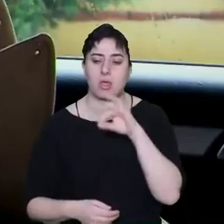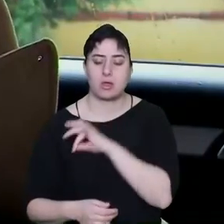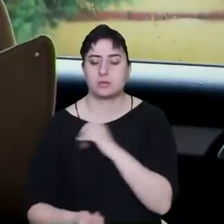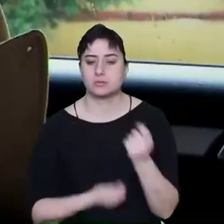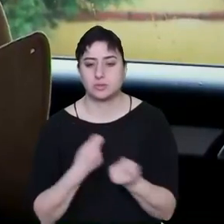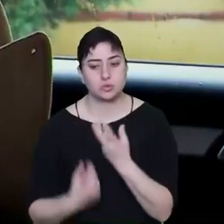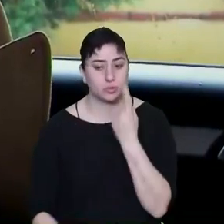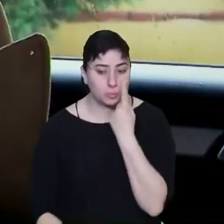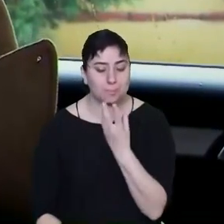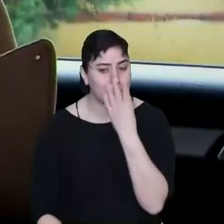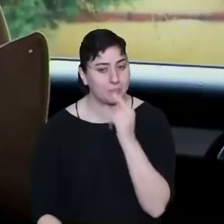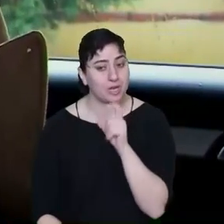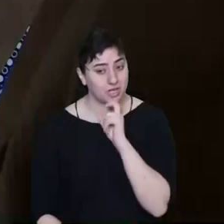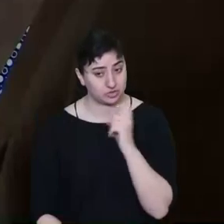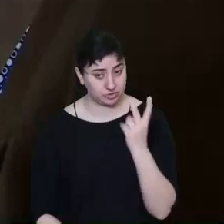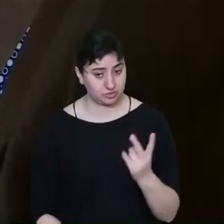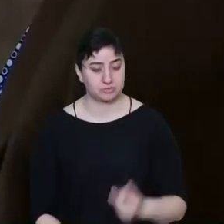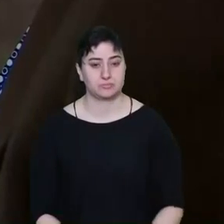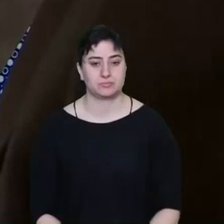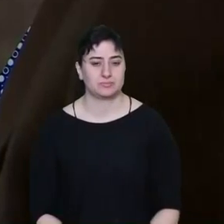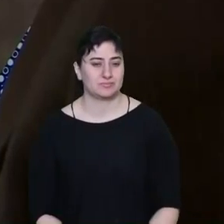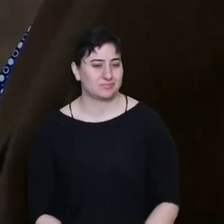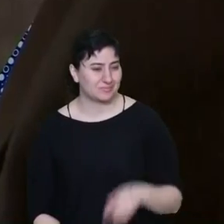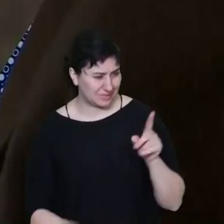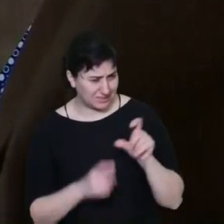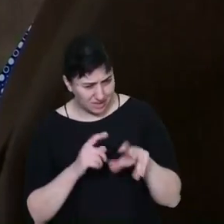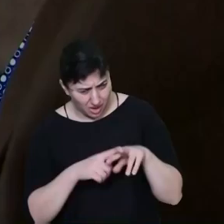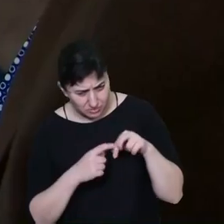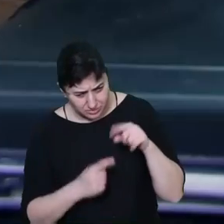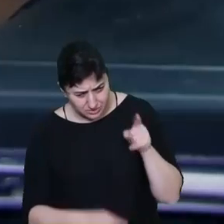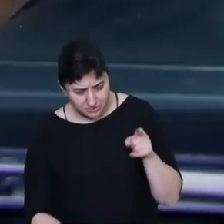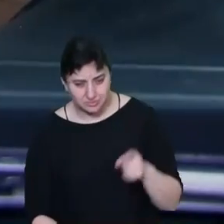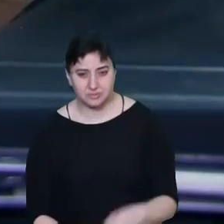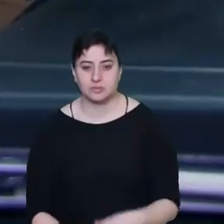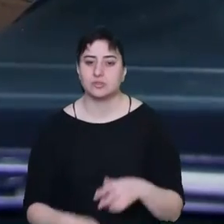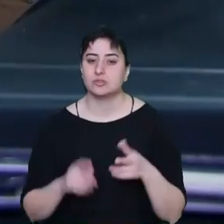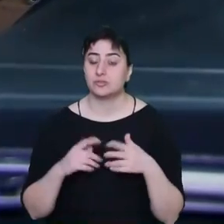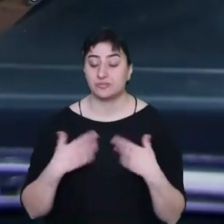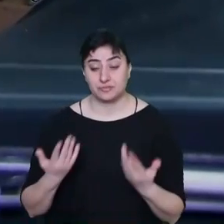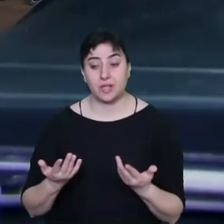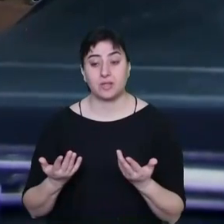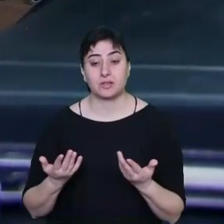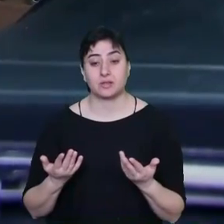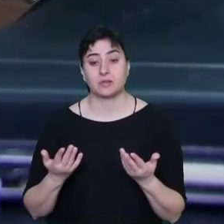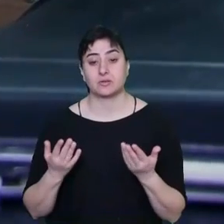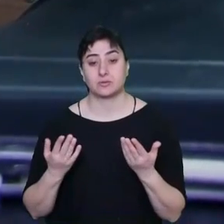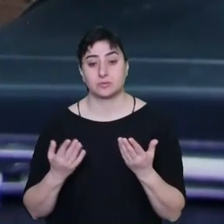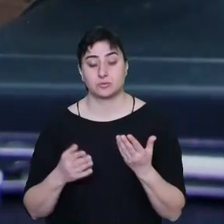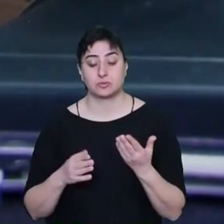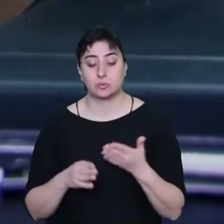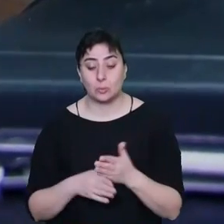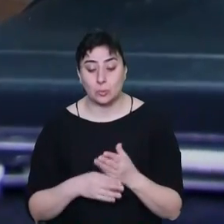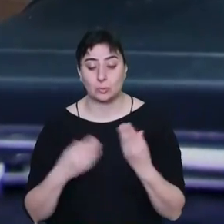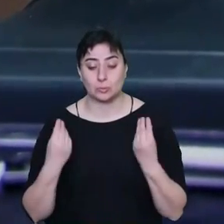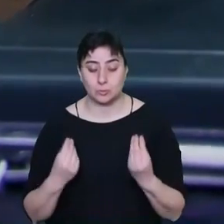çalışman çok yanlış, bu iki. Sen zarfsın değil mi? Ne diyorsun ya? Ve artık doğru,